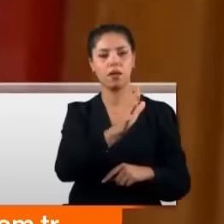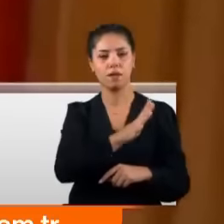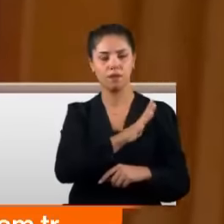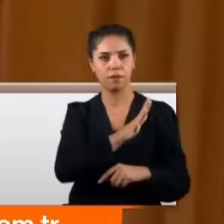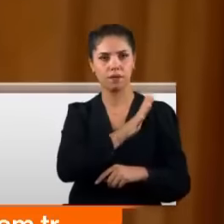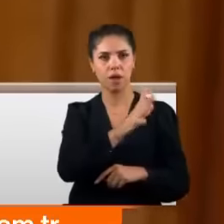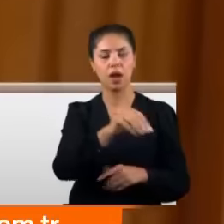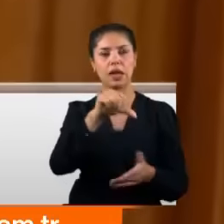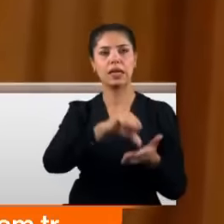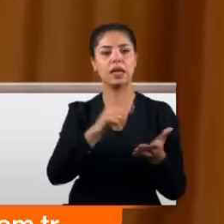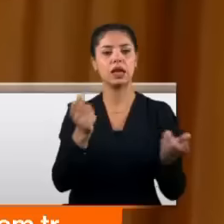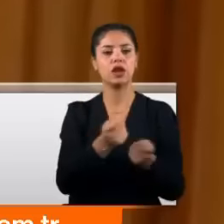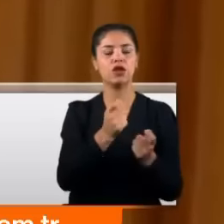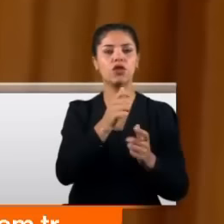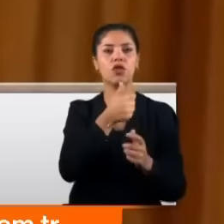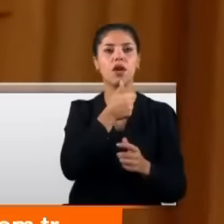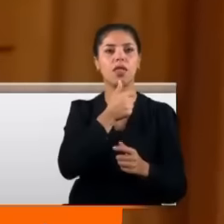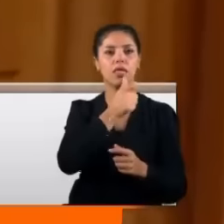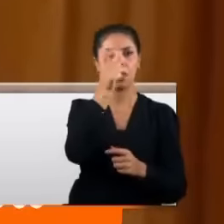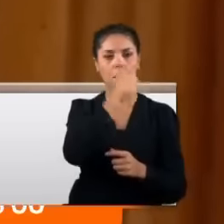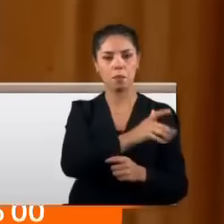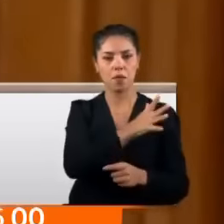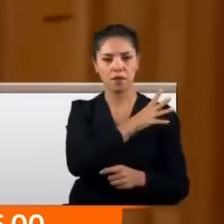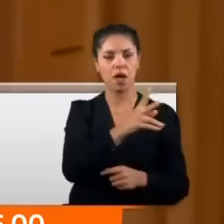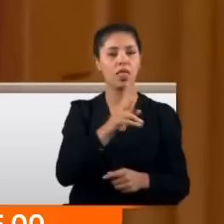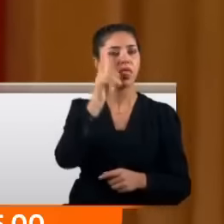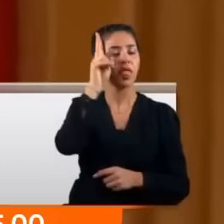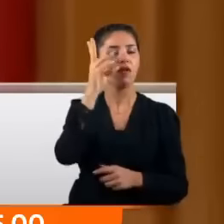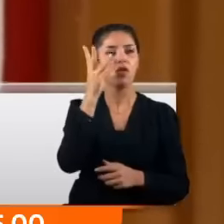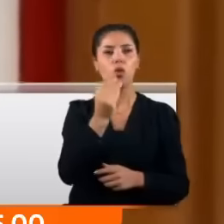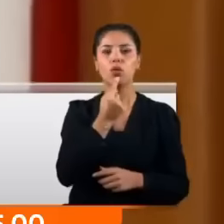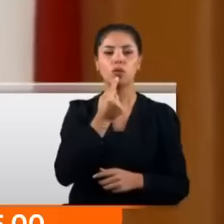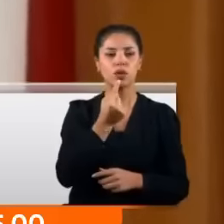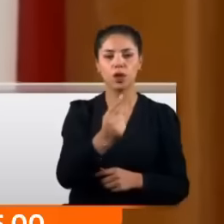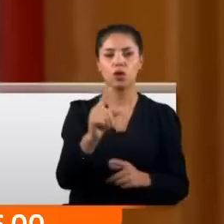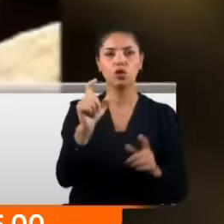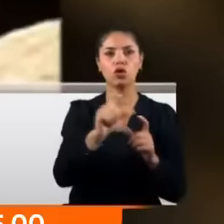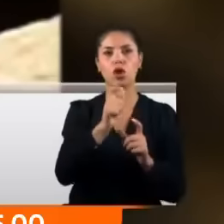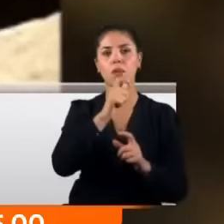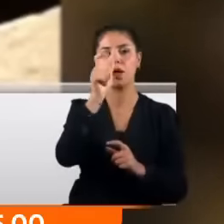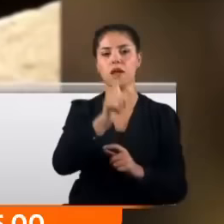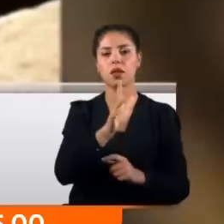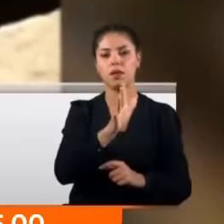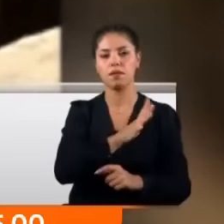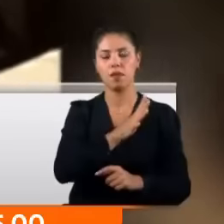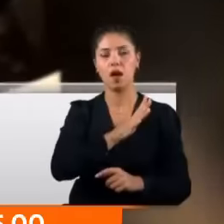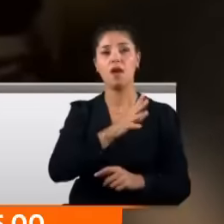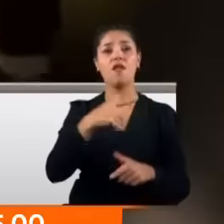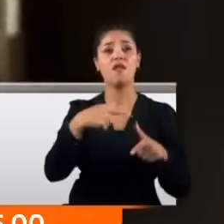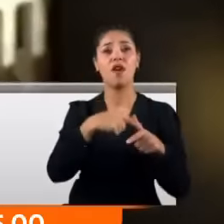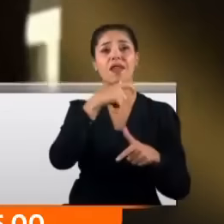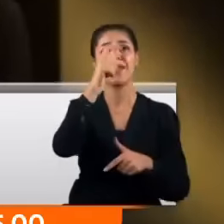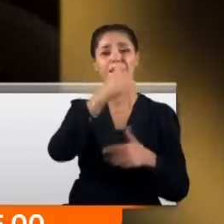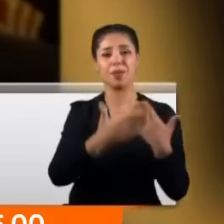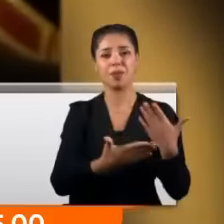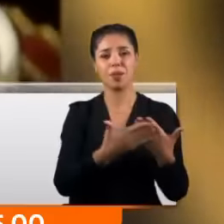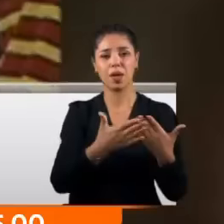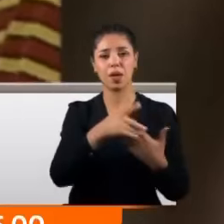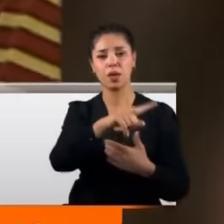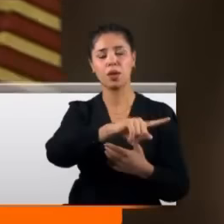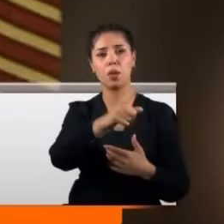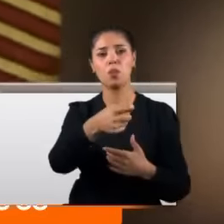da İranlı iş adamı Moştaba Hakani ve tefeci olduğunu ileri sürdüğü Süleyman Aslan vardı. Ayrıca Fatih Terim'in yardımcısı Müfit Erkasap'ın